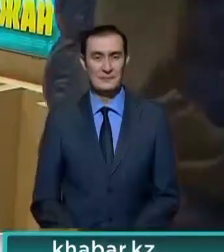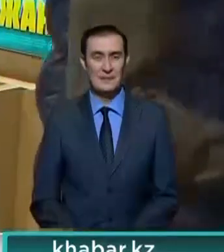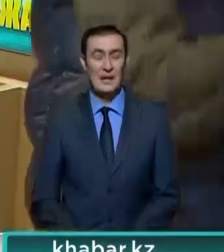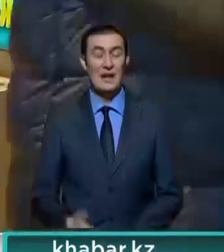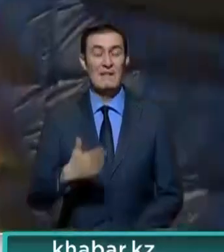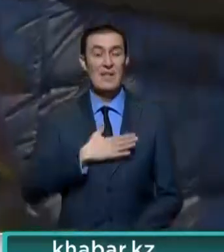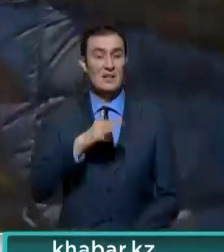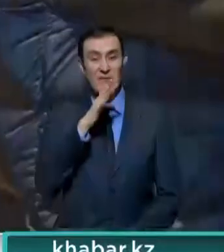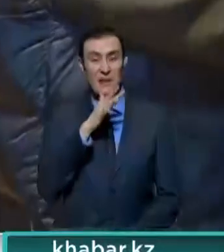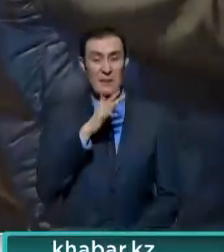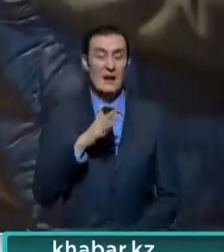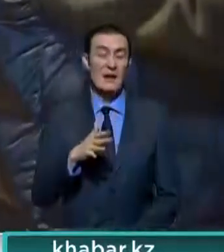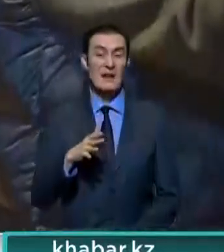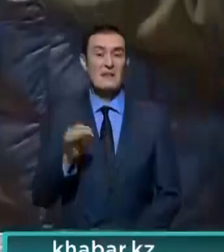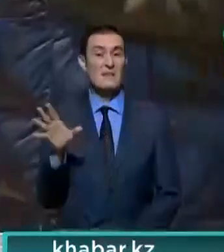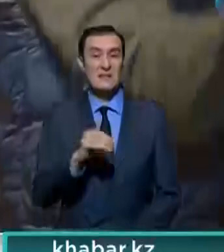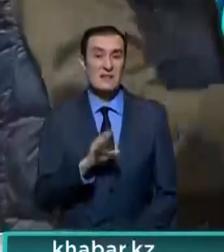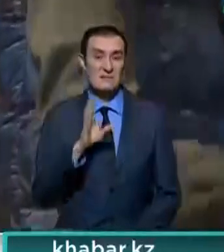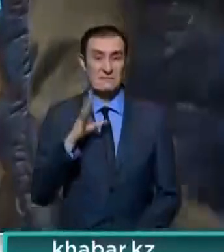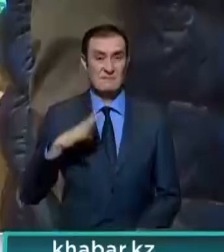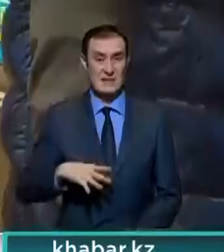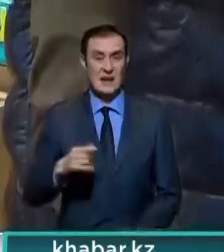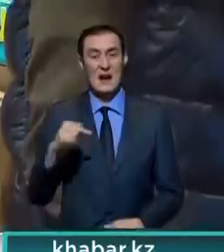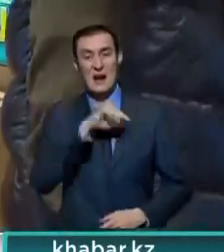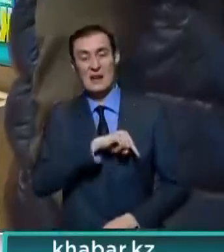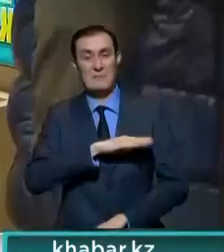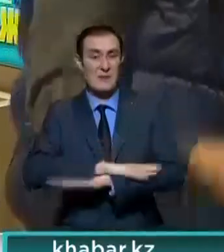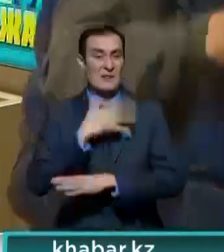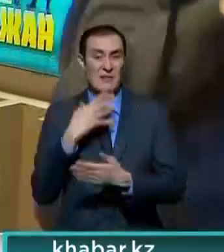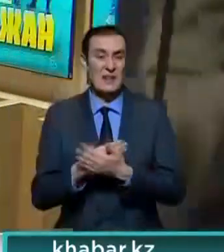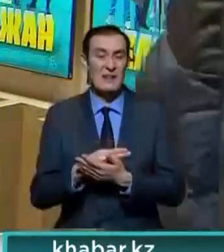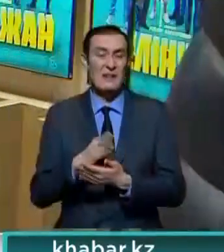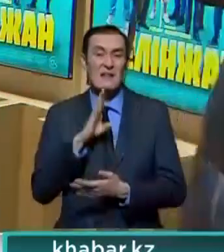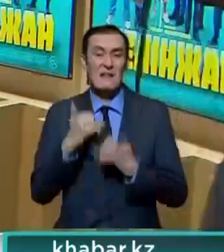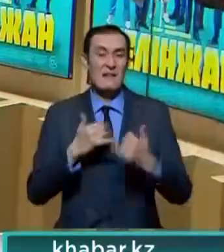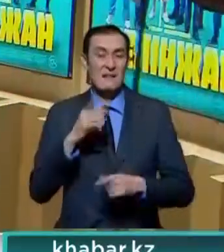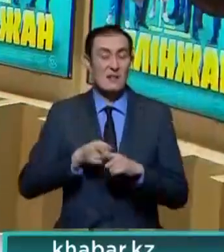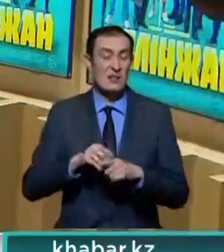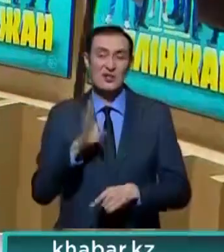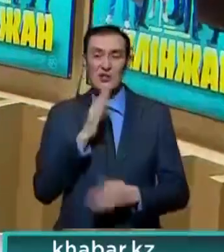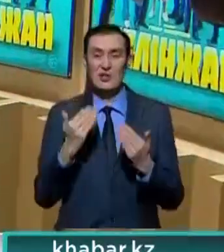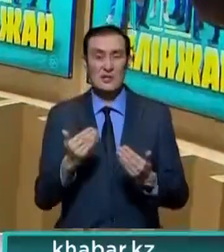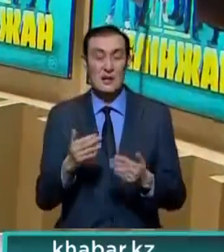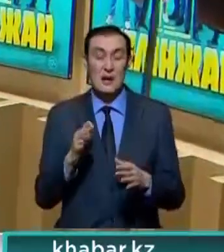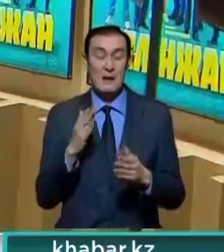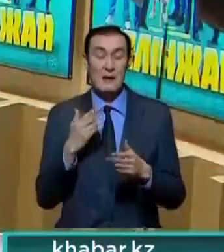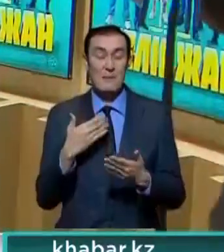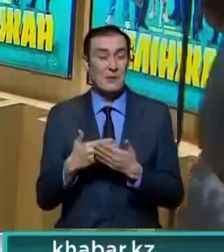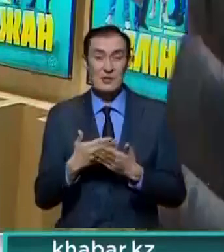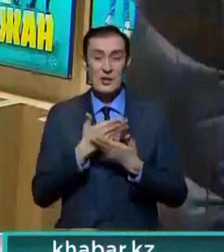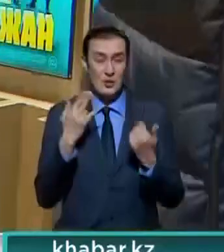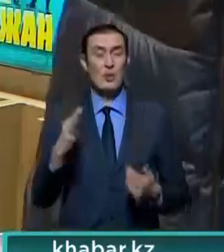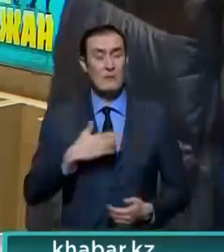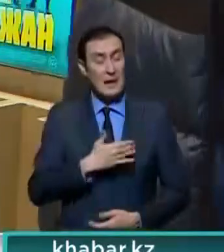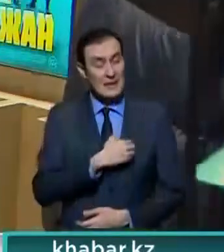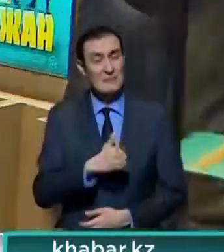В наше время не каждая свекровь может терпеть характер и поведение своей невестки. Таких женщин сейчас уже почти не осталось. Но